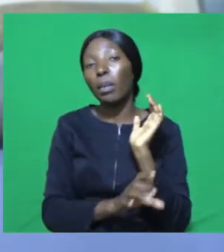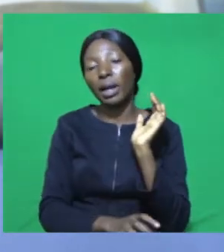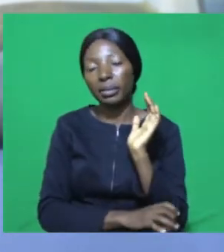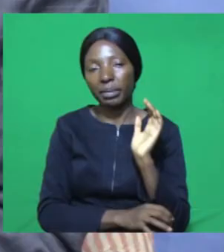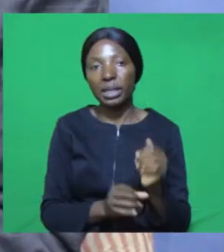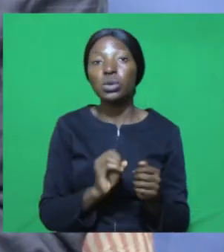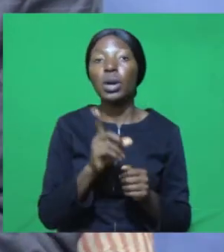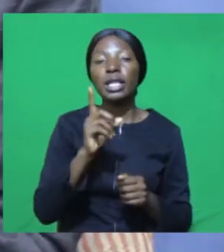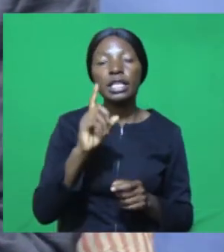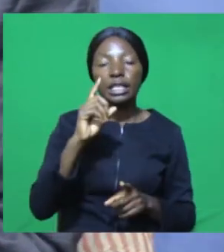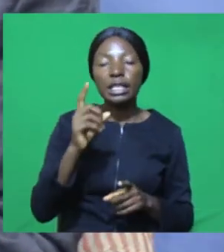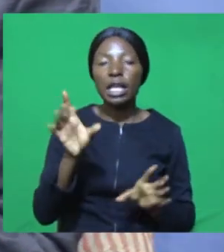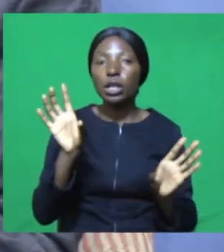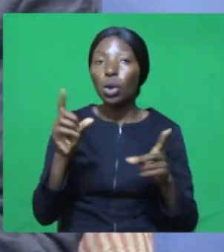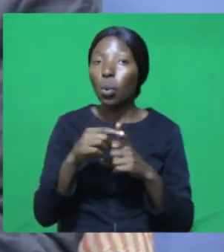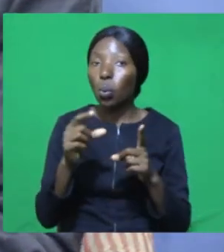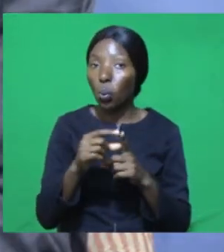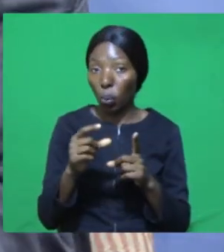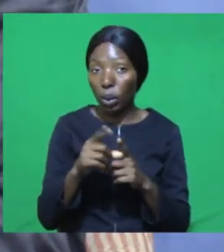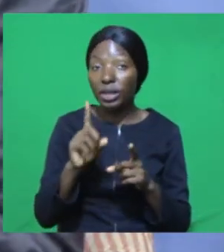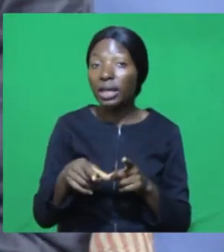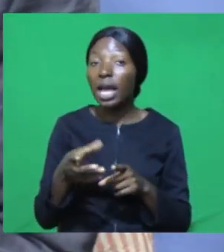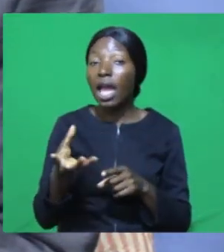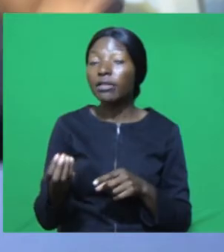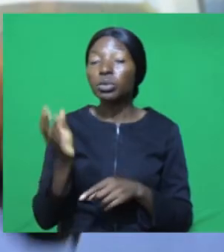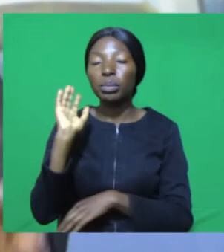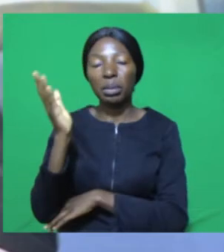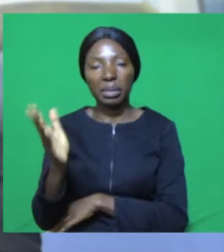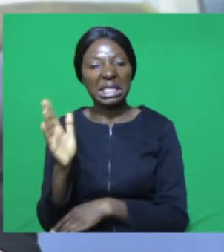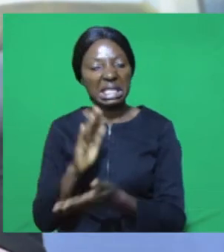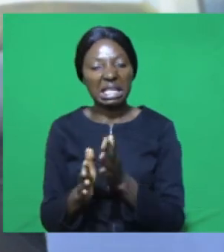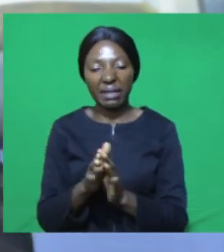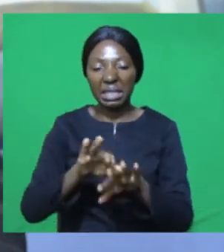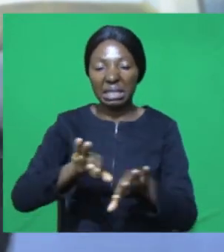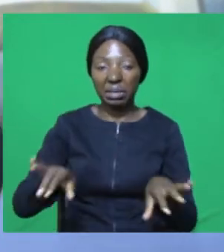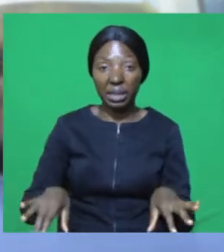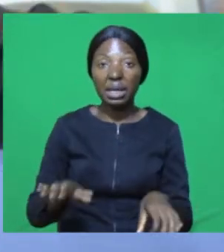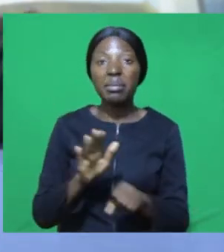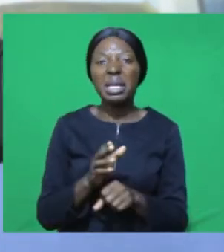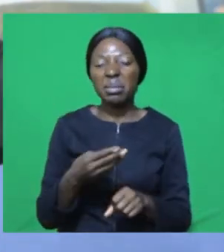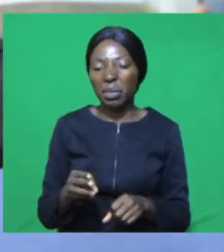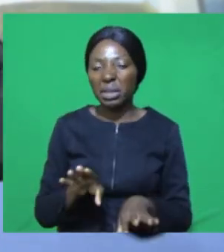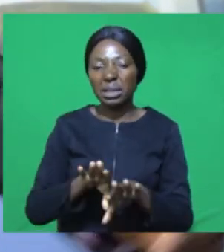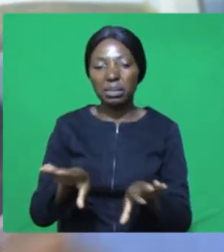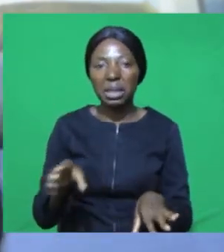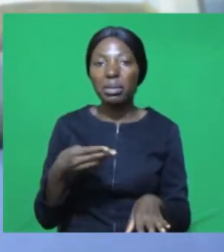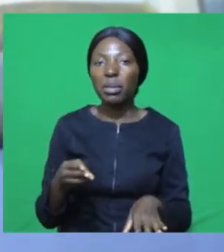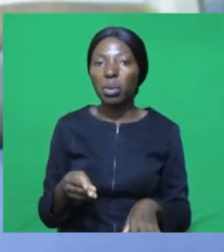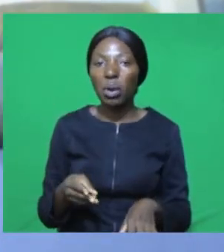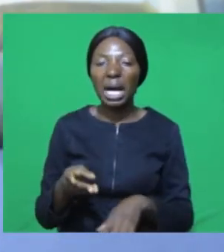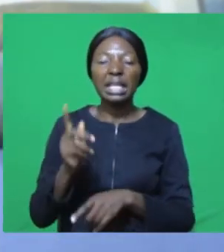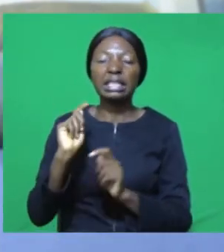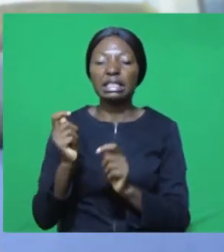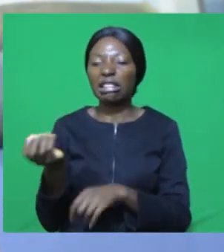saka ndovhangeri yeushe saka haipatsanure mazuva anopine tendenzi yekudimbura vanhu vongomhanya